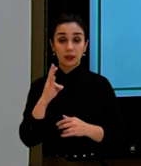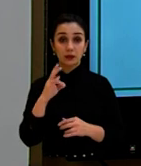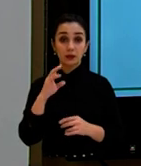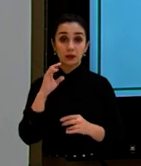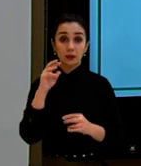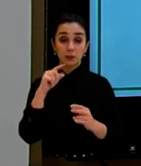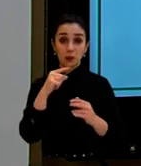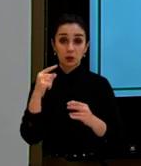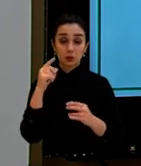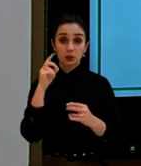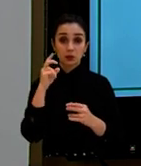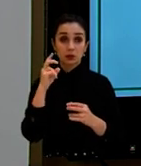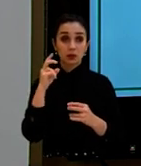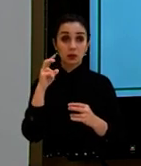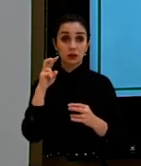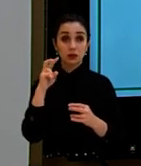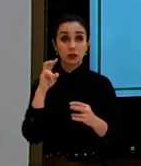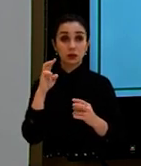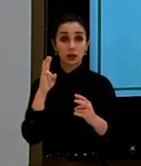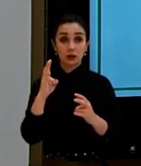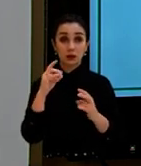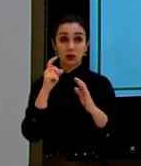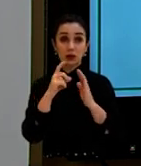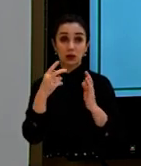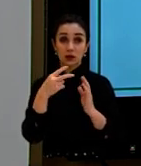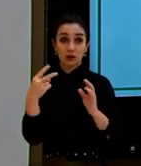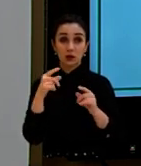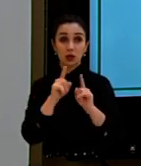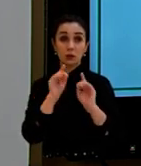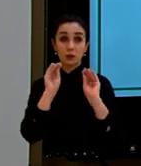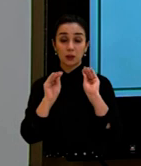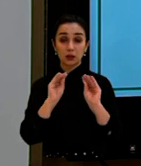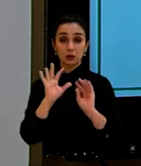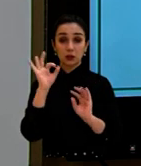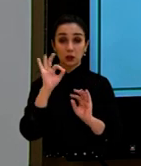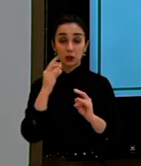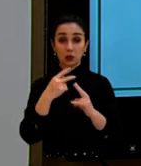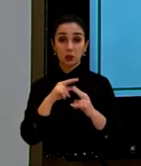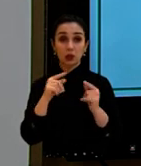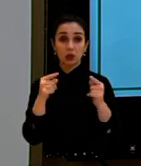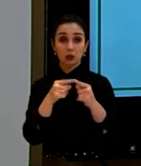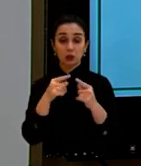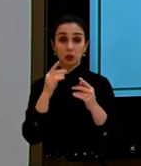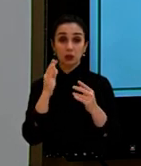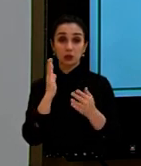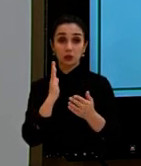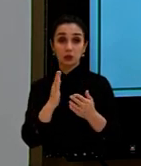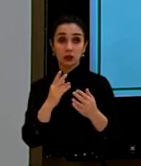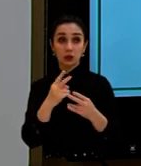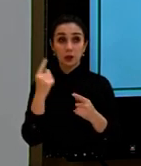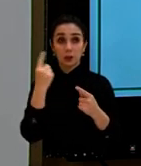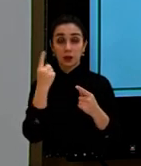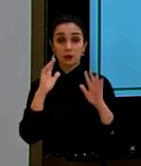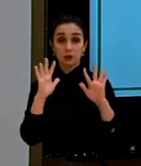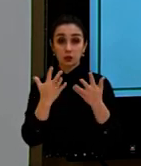n-2 умноженное на 180 разделить на n равно, подставляем градусную меру угла. В